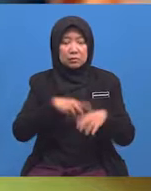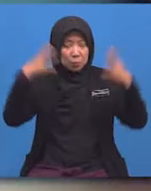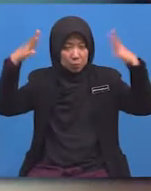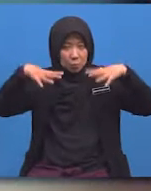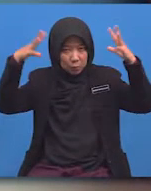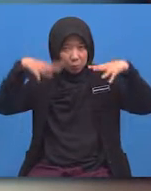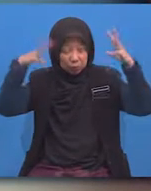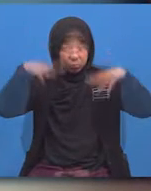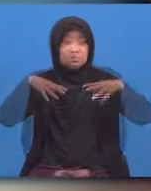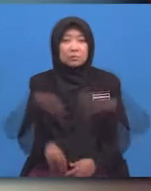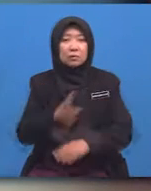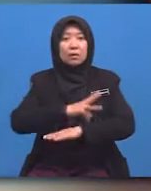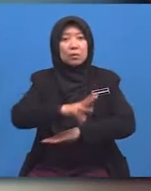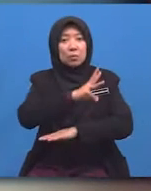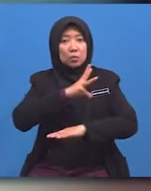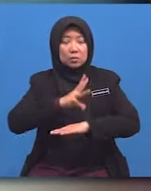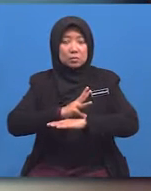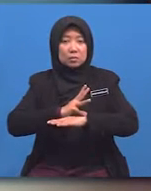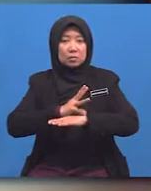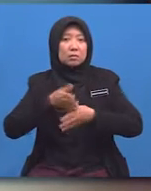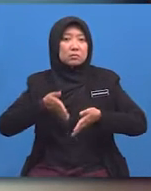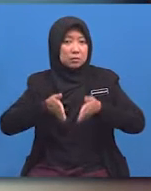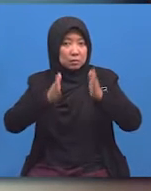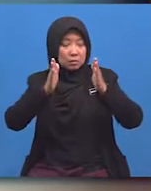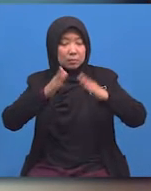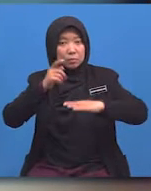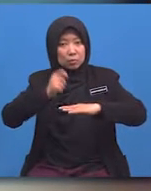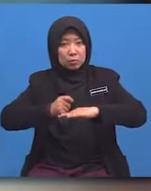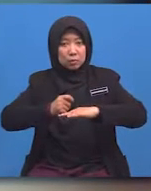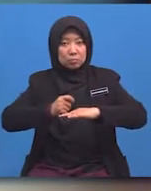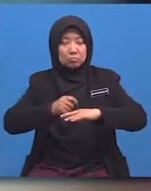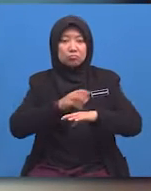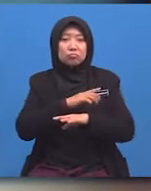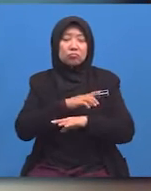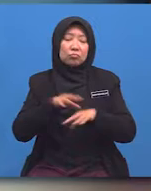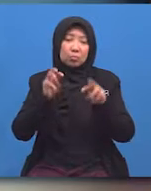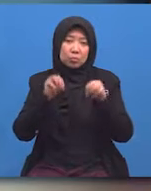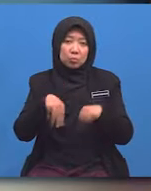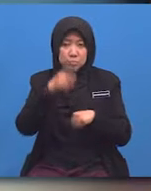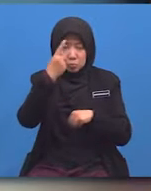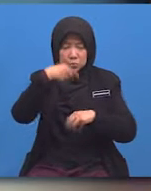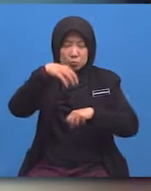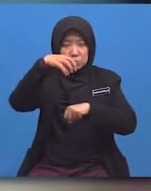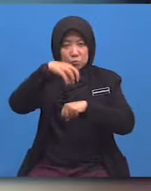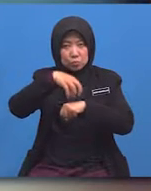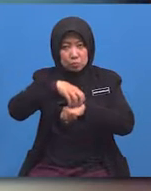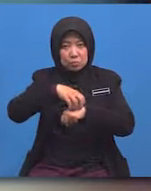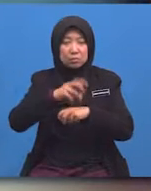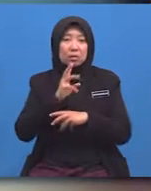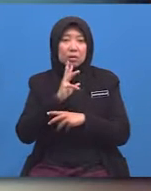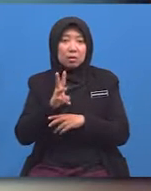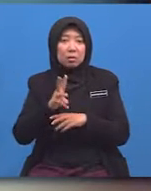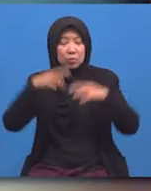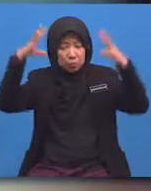lebat. Kawasan jalan raya berturap tidak mampu untuk menyerap air hujan dan